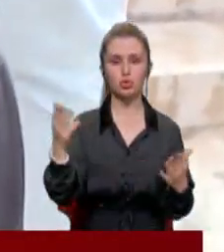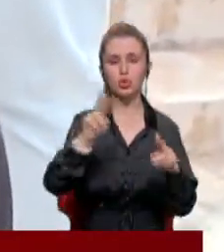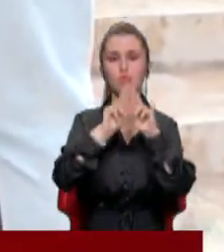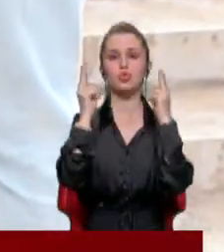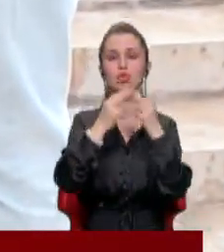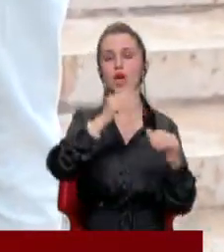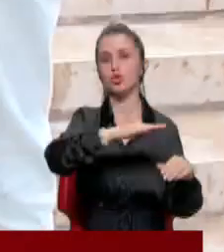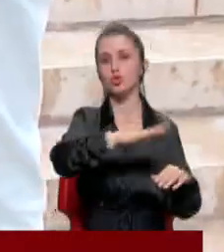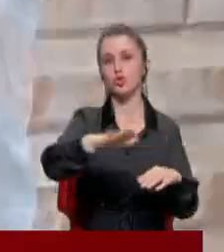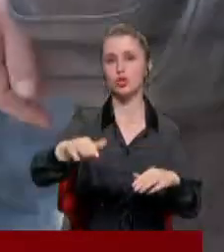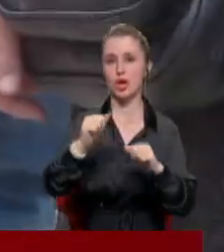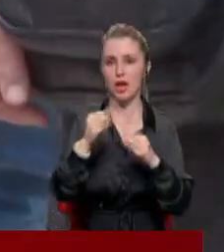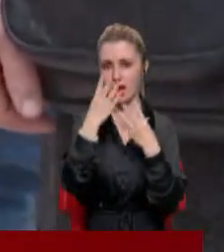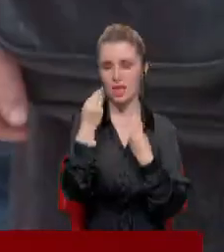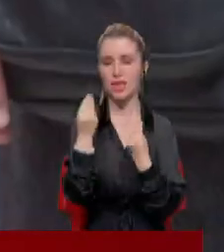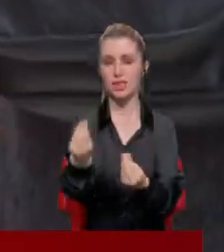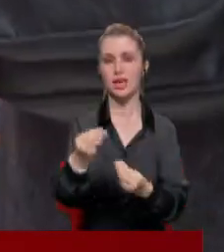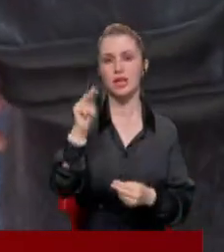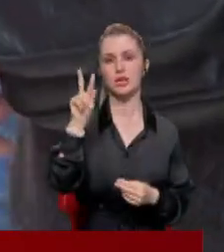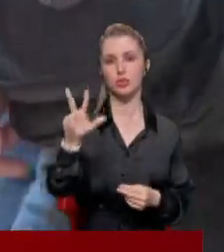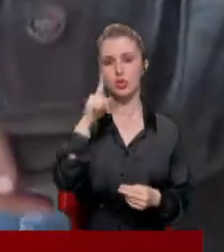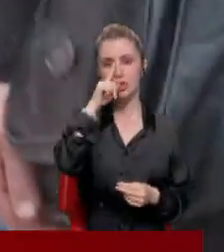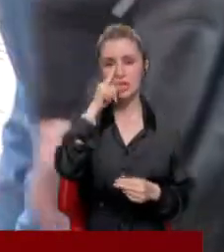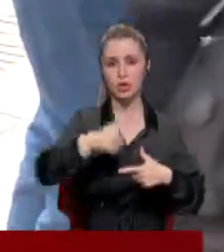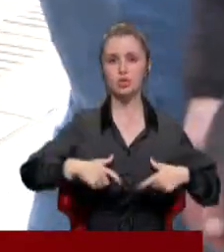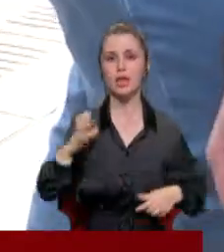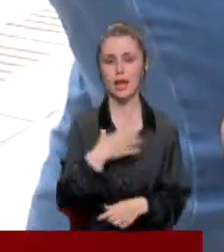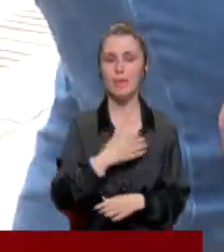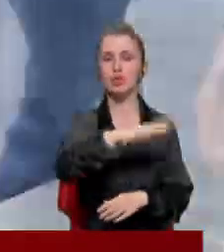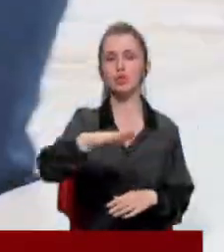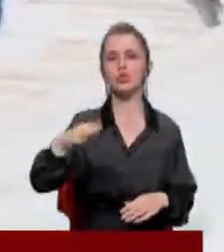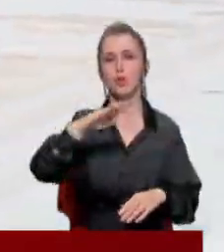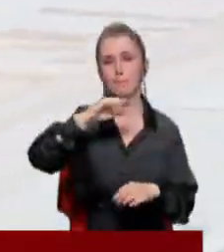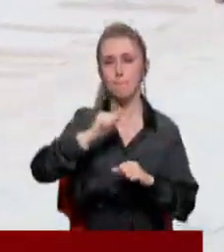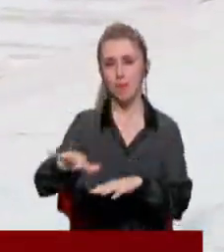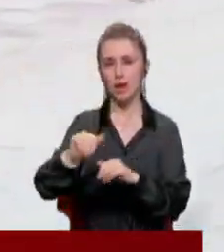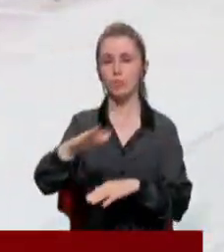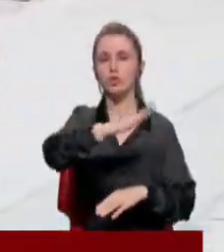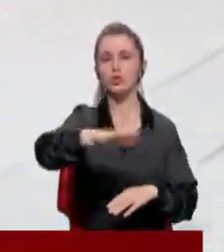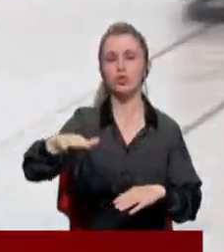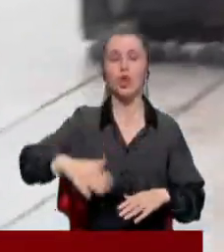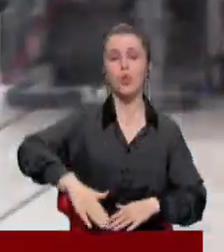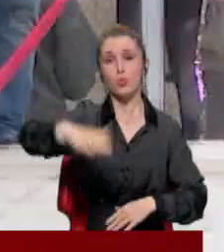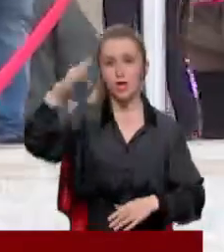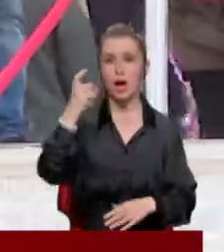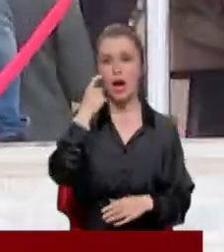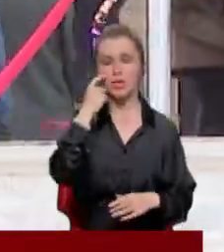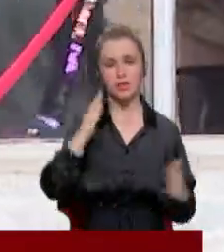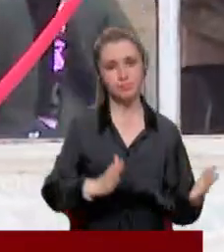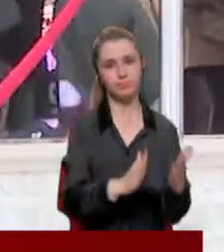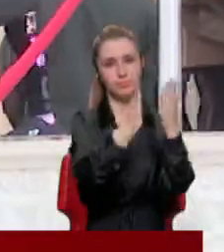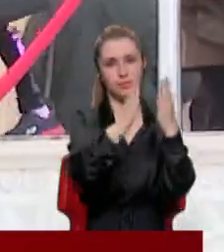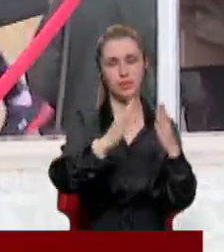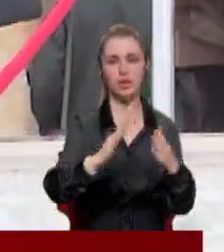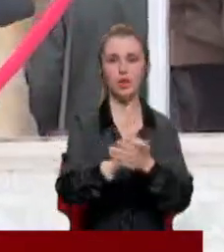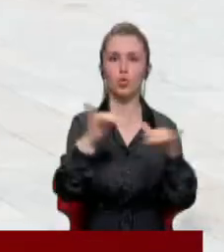dünya çocuklarına armağan ettiği 23 Nisan Ulusal Egemenlik ve Çocuk Bayramı'nda çocuklar, büyükler atasının huzurunda